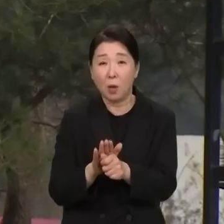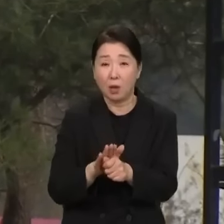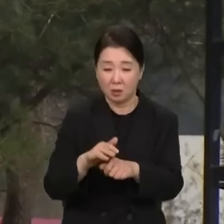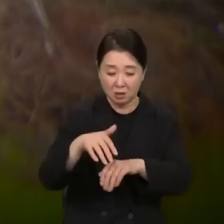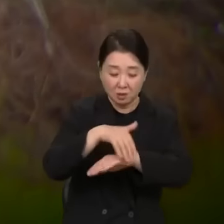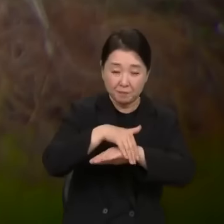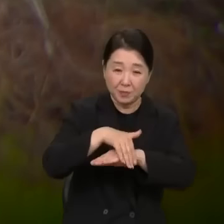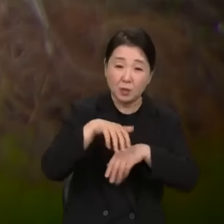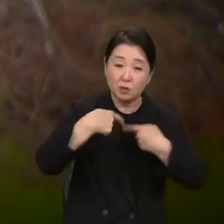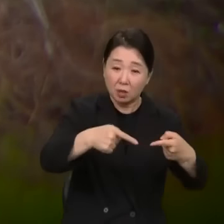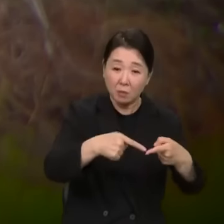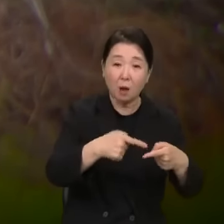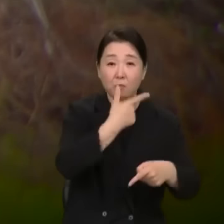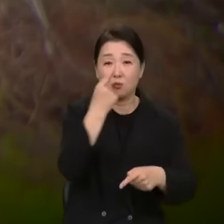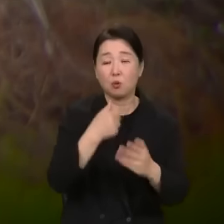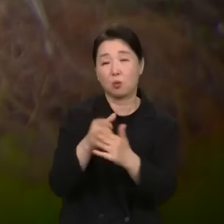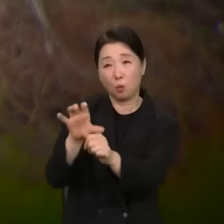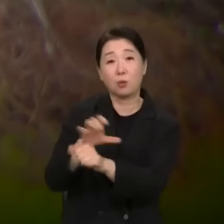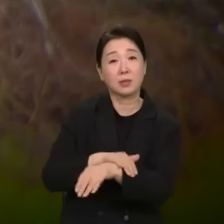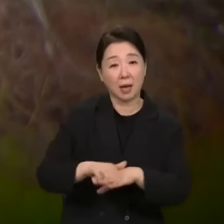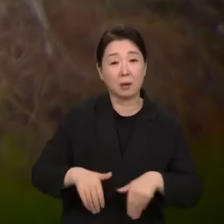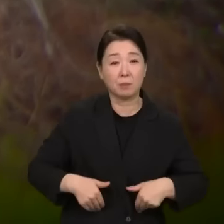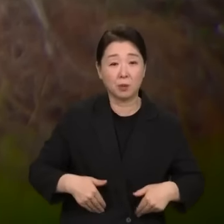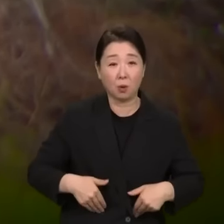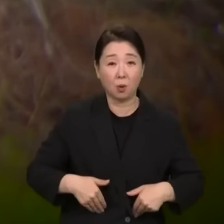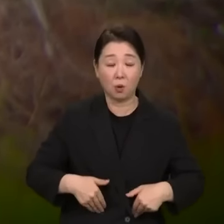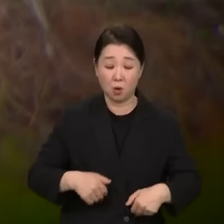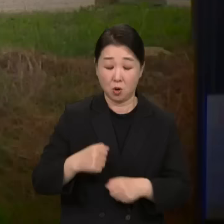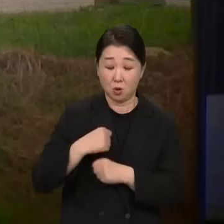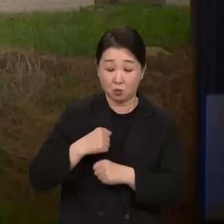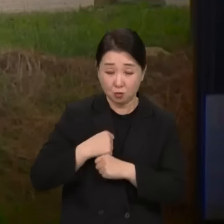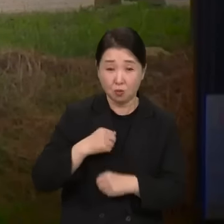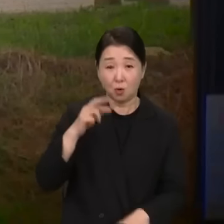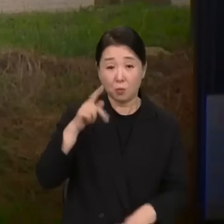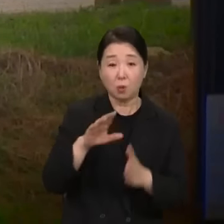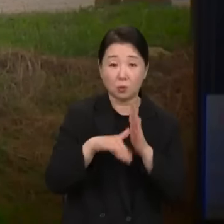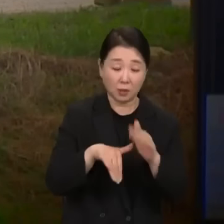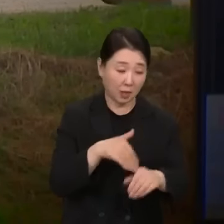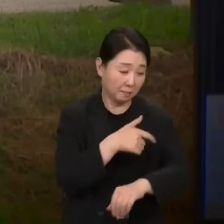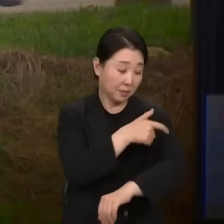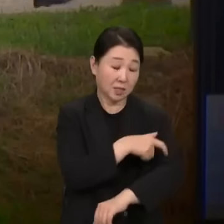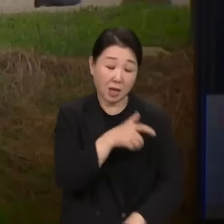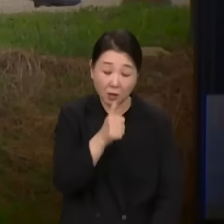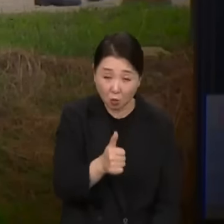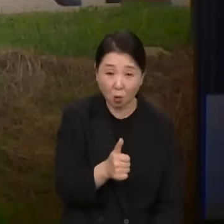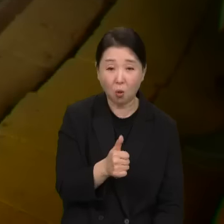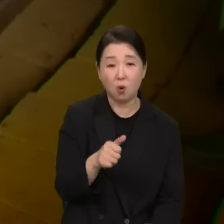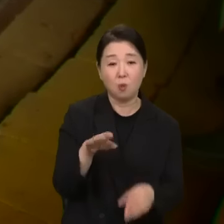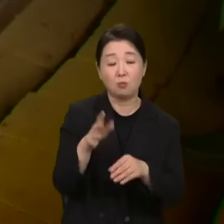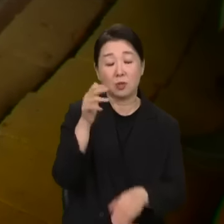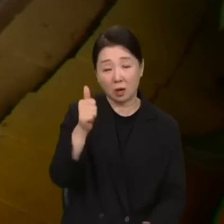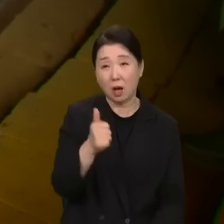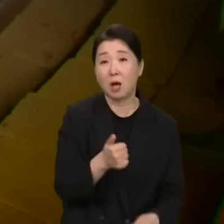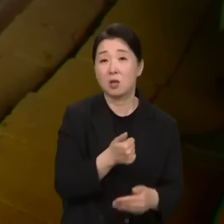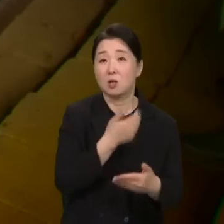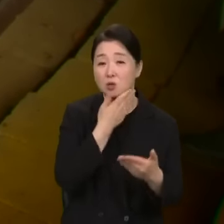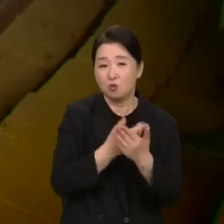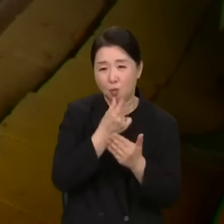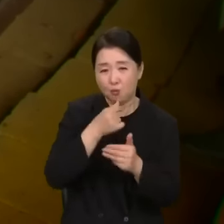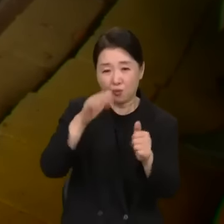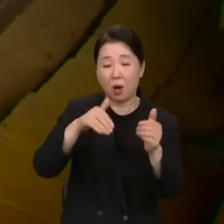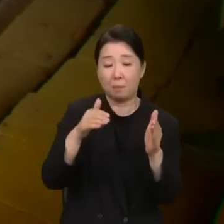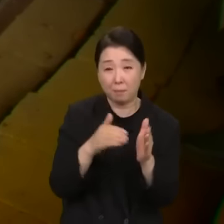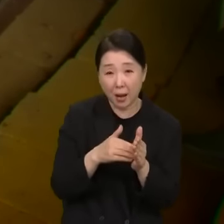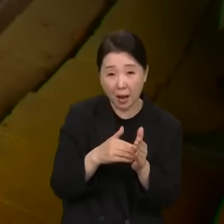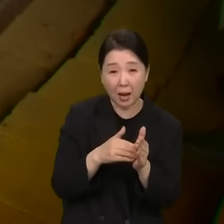겁니다. 현재 우리 군은 평시에 예비역을 장교, 부사관, 병 주요 직책으로 소집하는 비상근